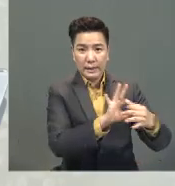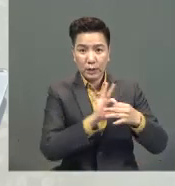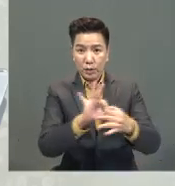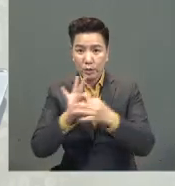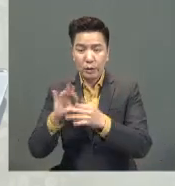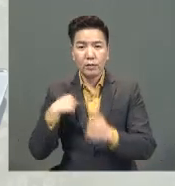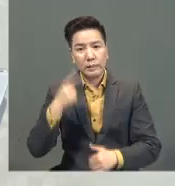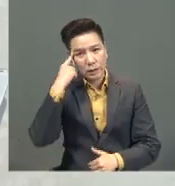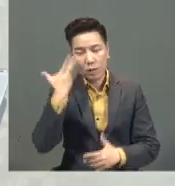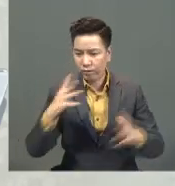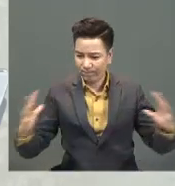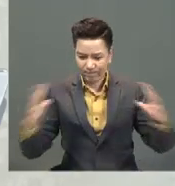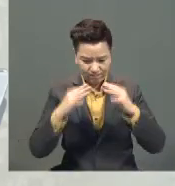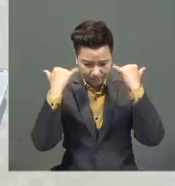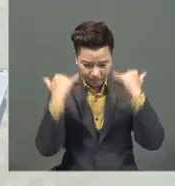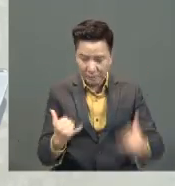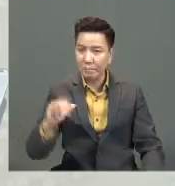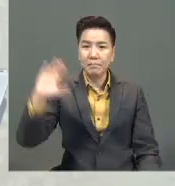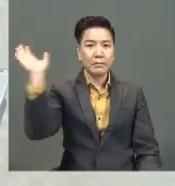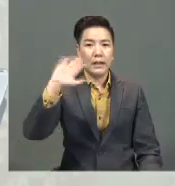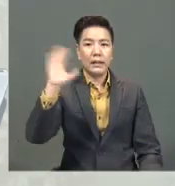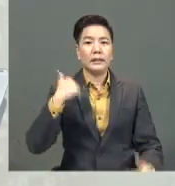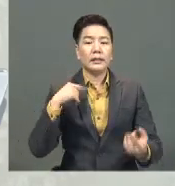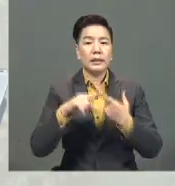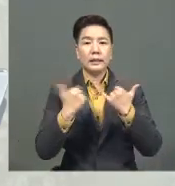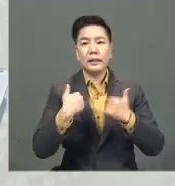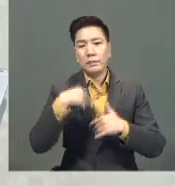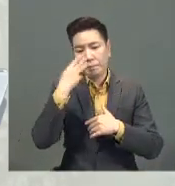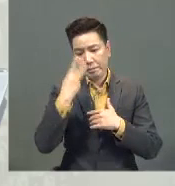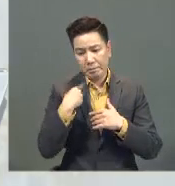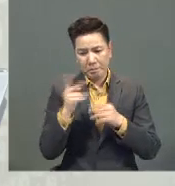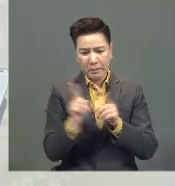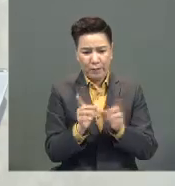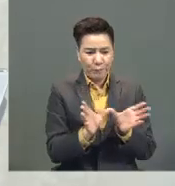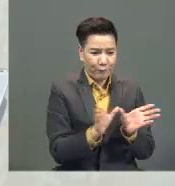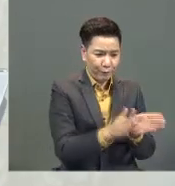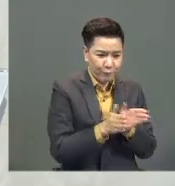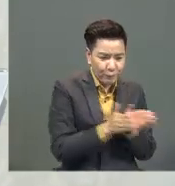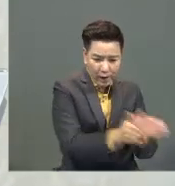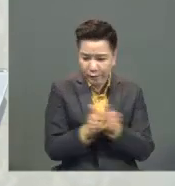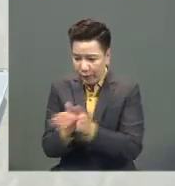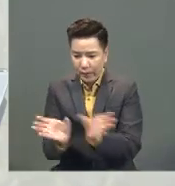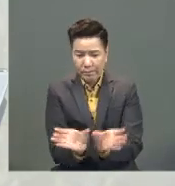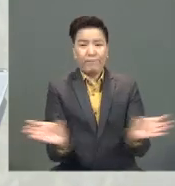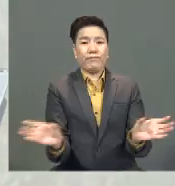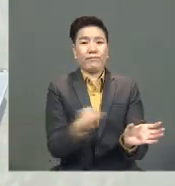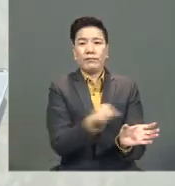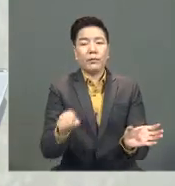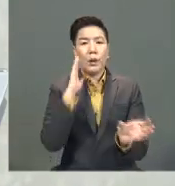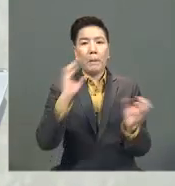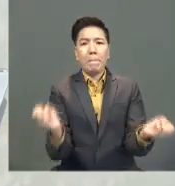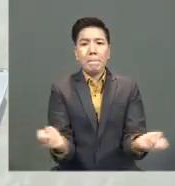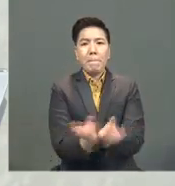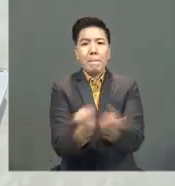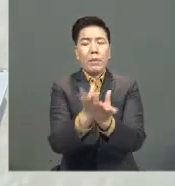าขออย่ามาเคลื่อนไหวกันเวลานี้เลยนะครับมันจะทำให้เกิดมีสองฝ่ายเกิดขึ้นมามันก็จะลุกลามบานปลายไปในวันหน้